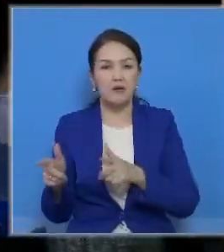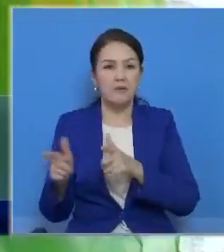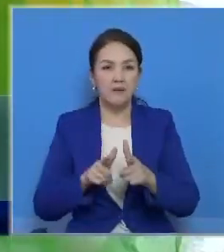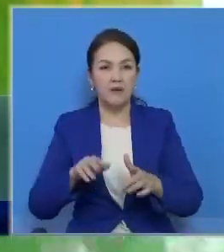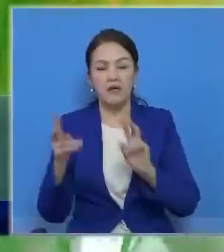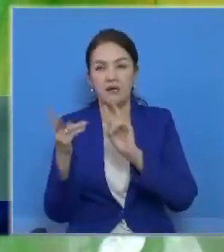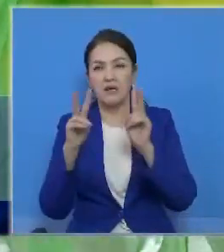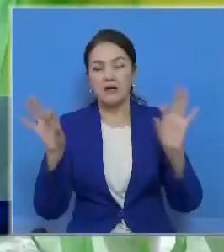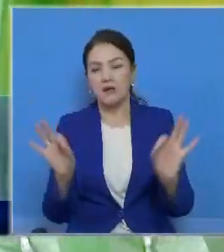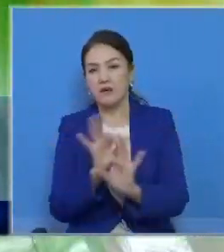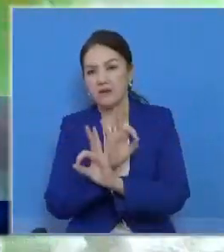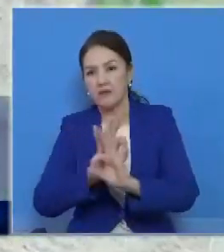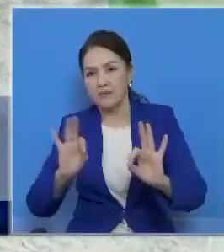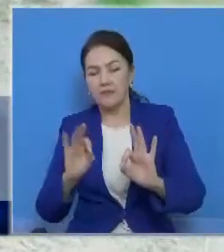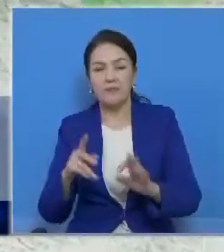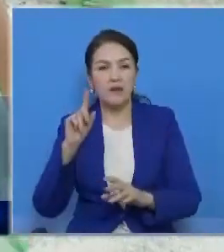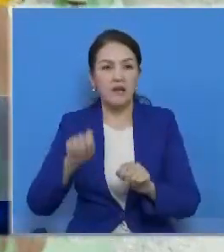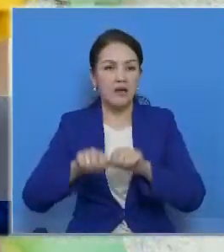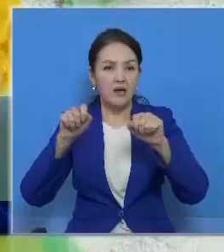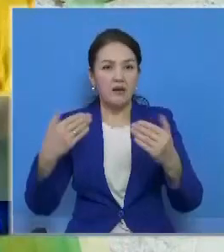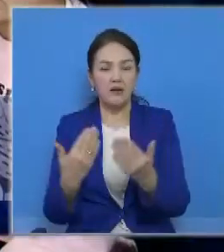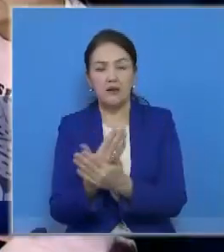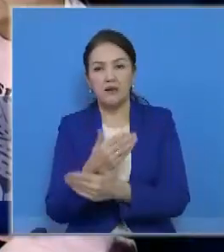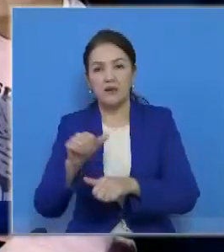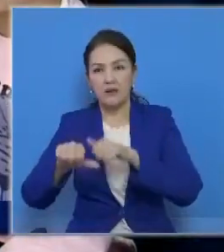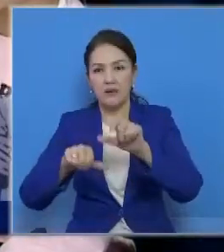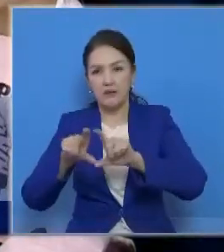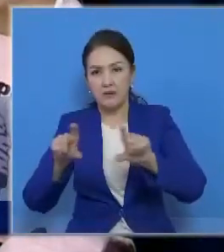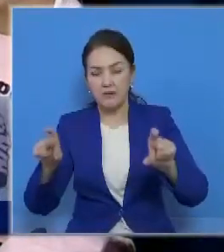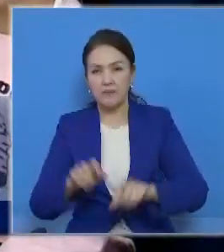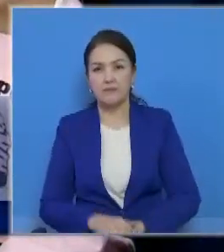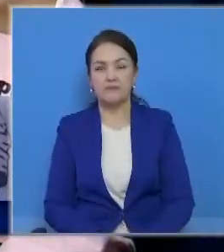подготовили танцы и песни к торжеству по случаю открытия нового детского сада